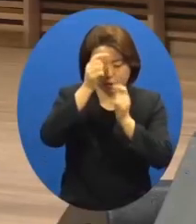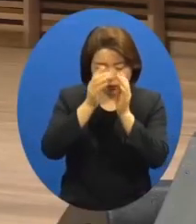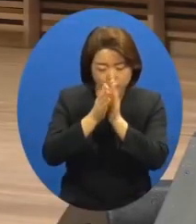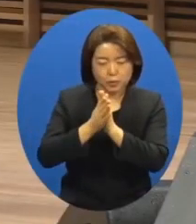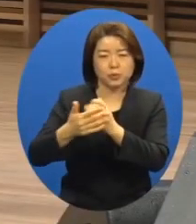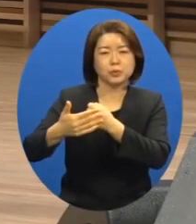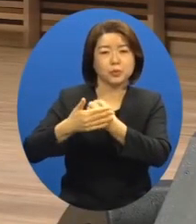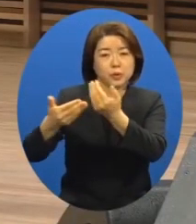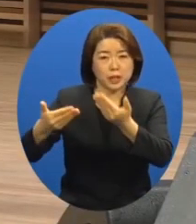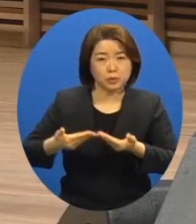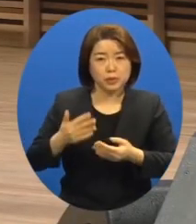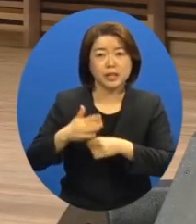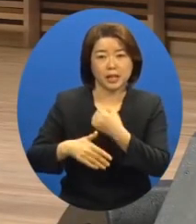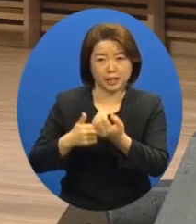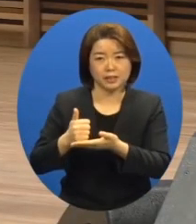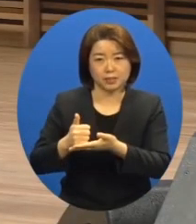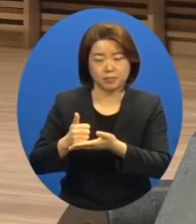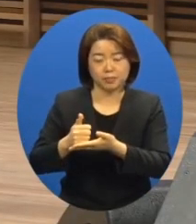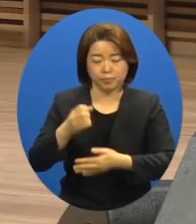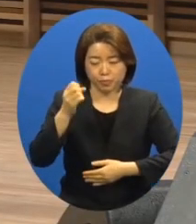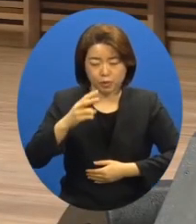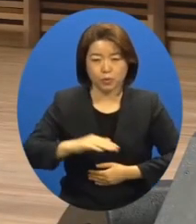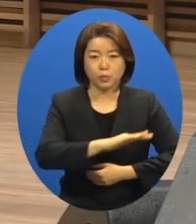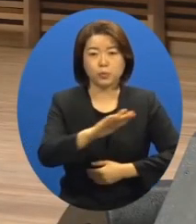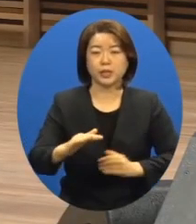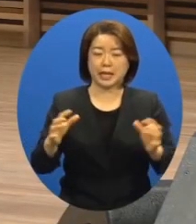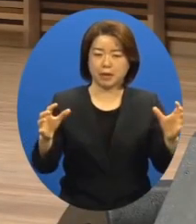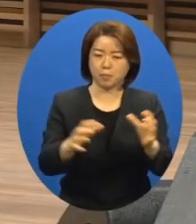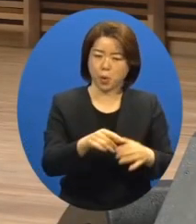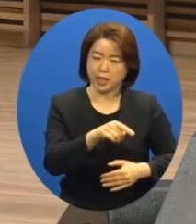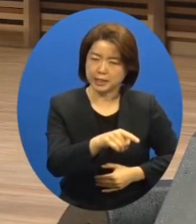우리가 다시 모이는 것만을 위해서